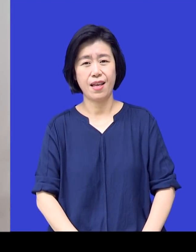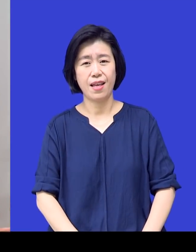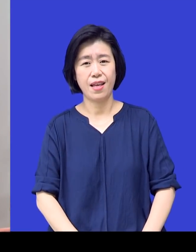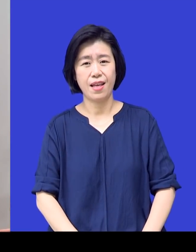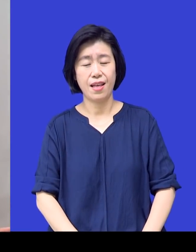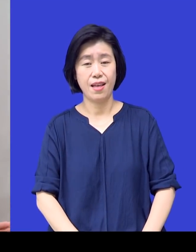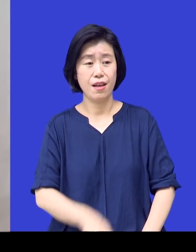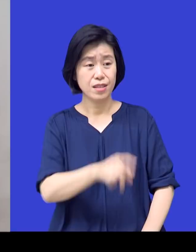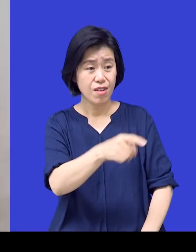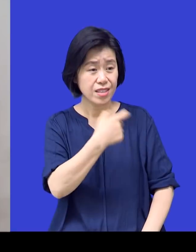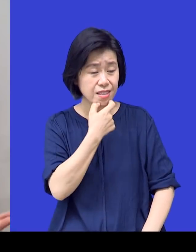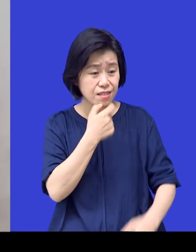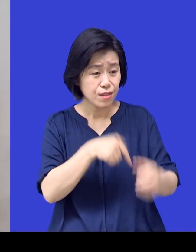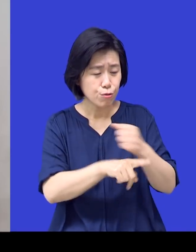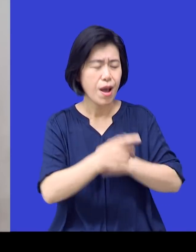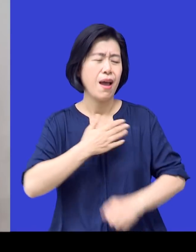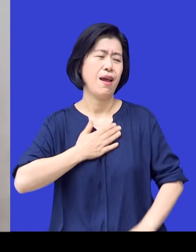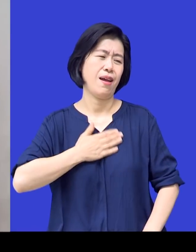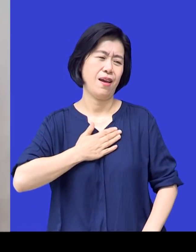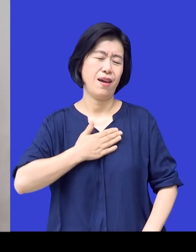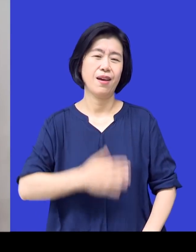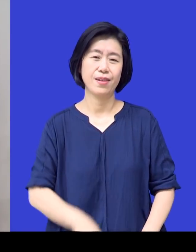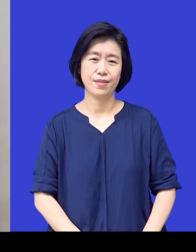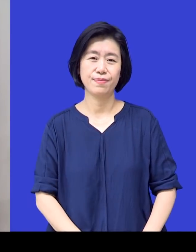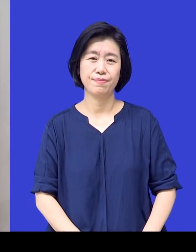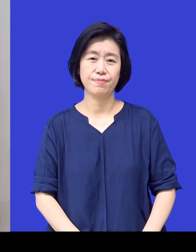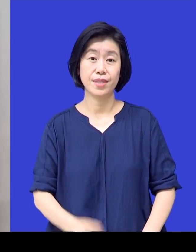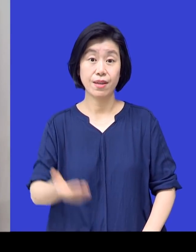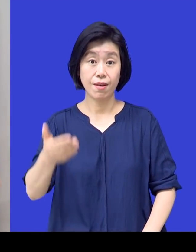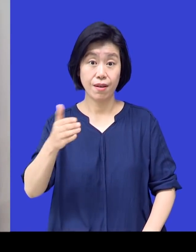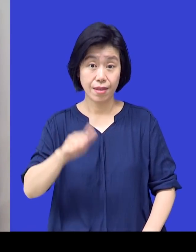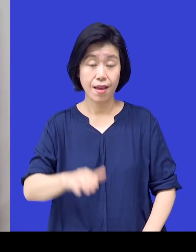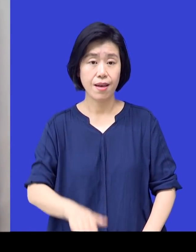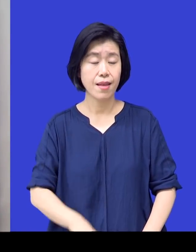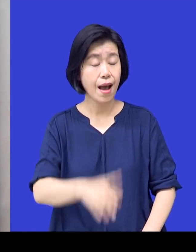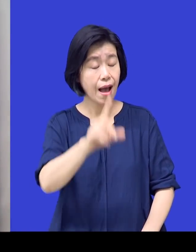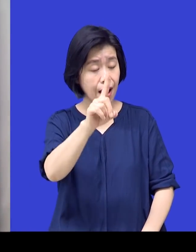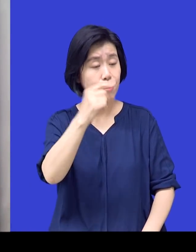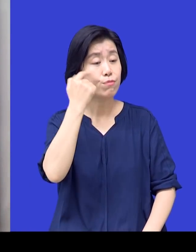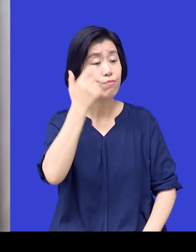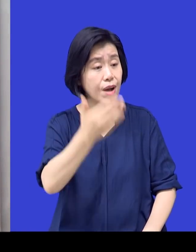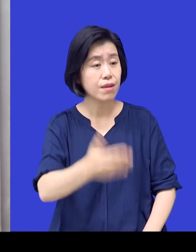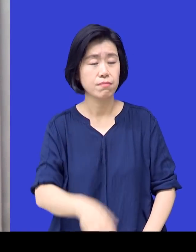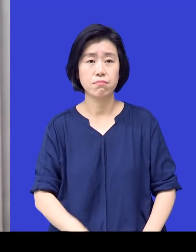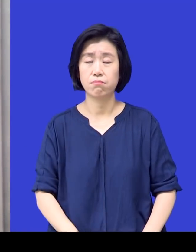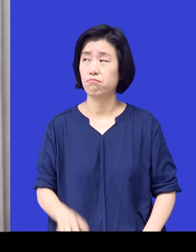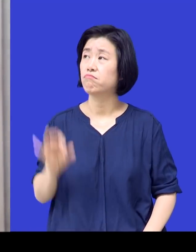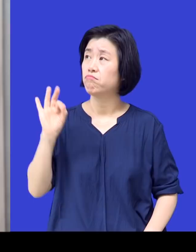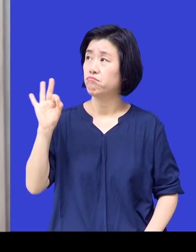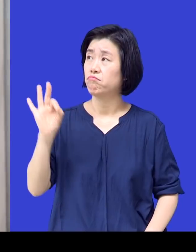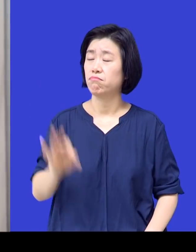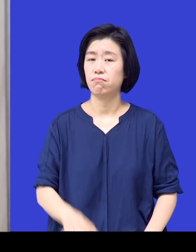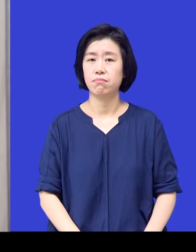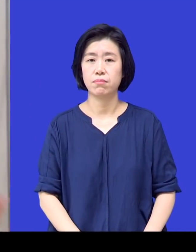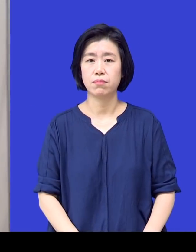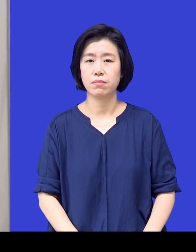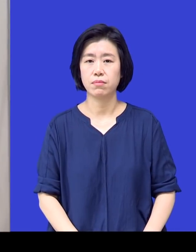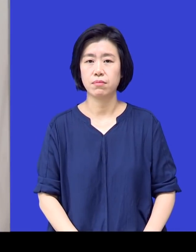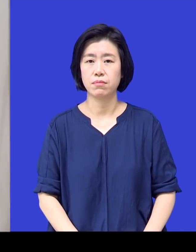내가 너를 너무 잘 안다. 근데 내가 한 가지 묻겠다. 그래요. 그래서